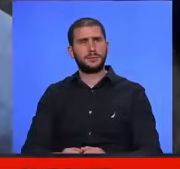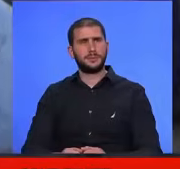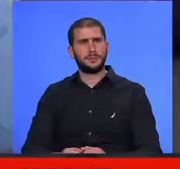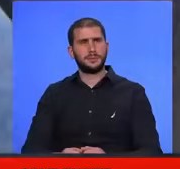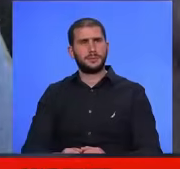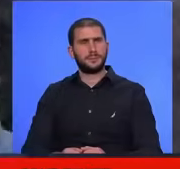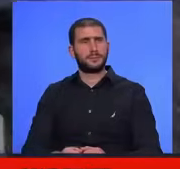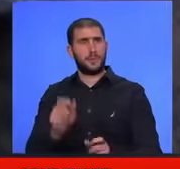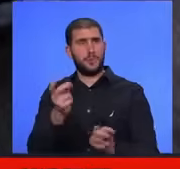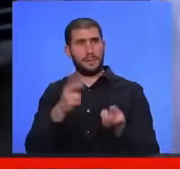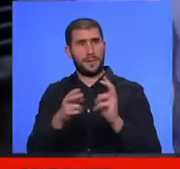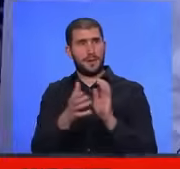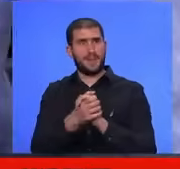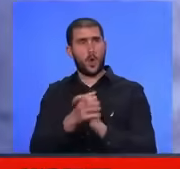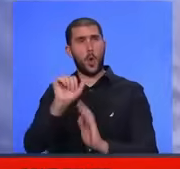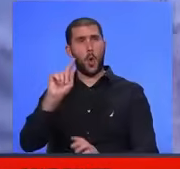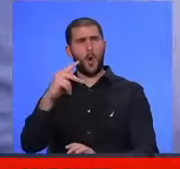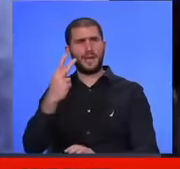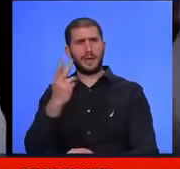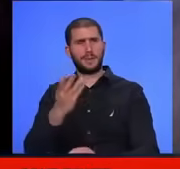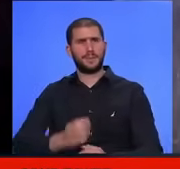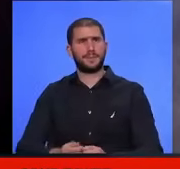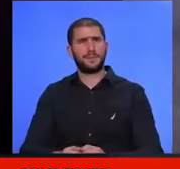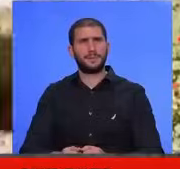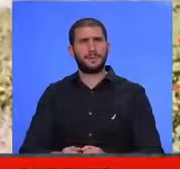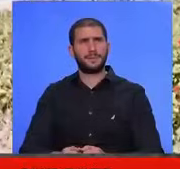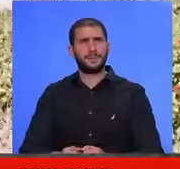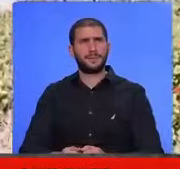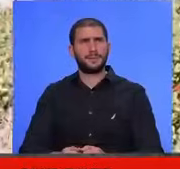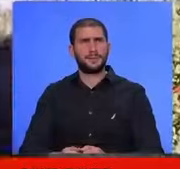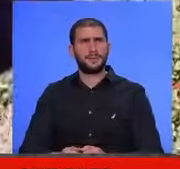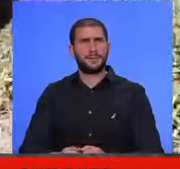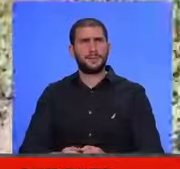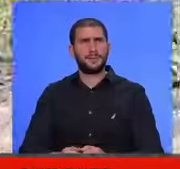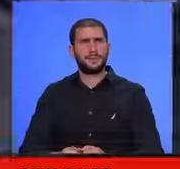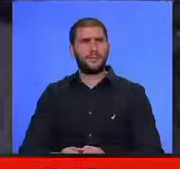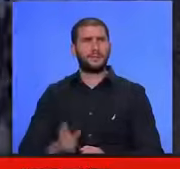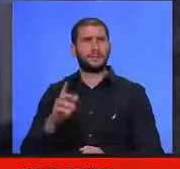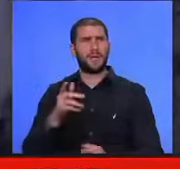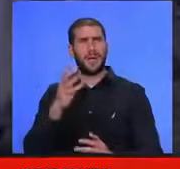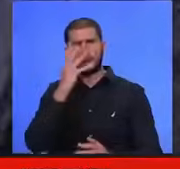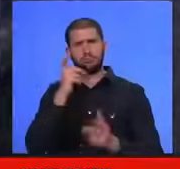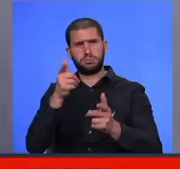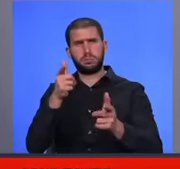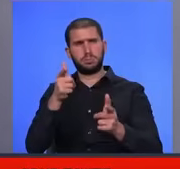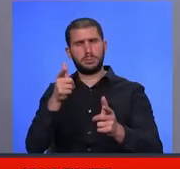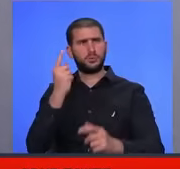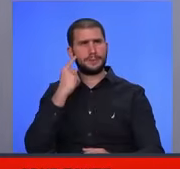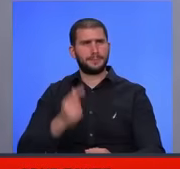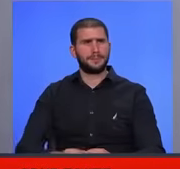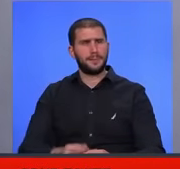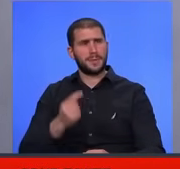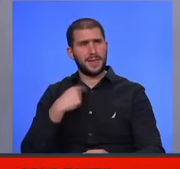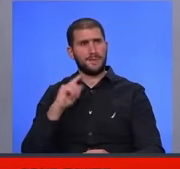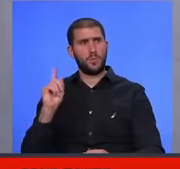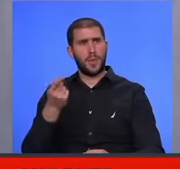ยิงกันตรงนี้เลยคนตายก็ตรงนั้นโปรเฟสฮามาสปุ้มชูฟตุ้มวิ่งเข้าห้องโ